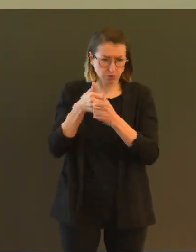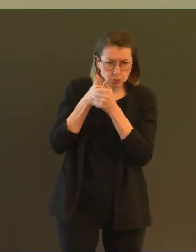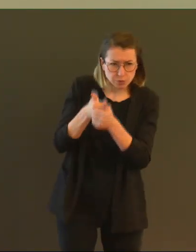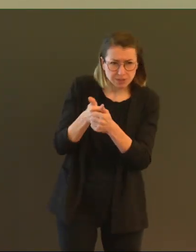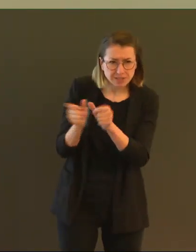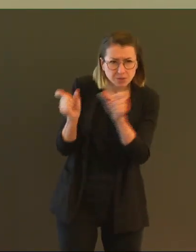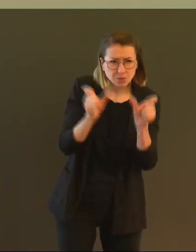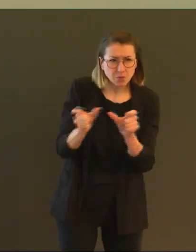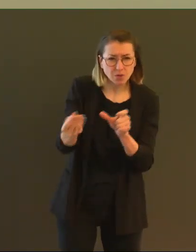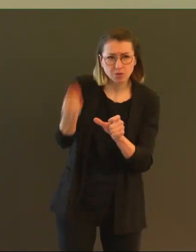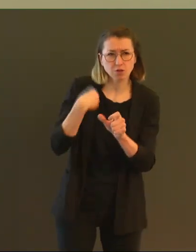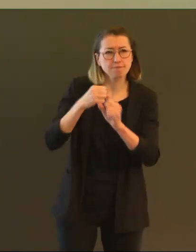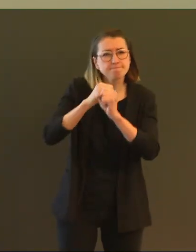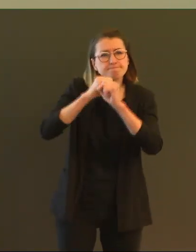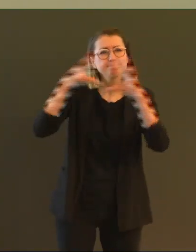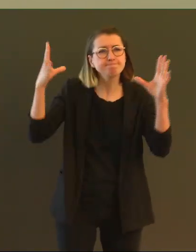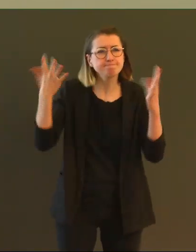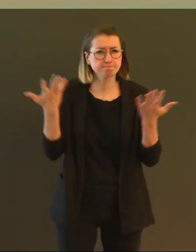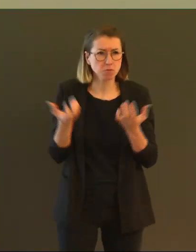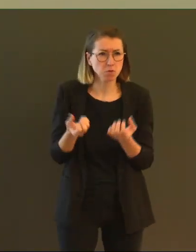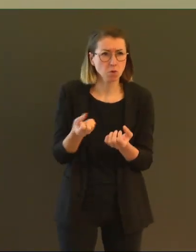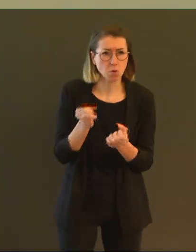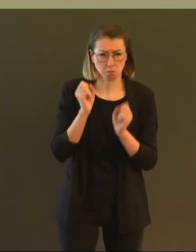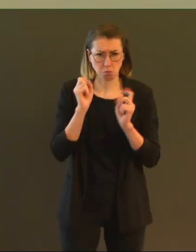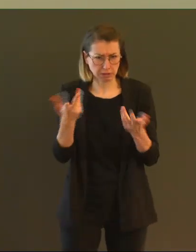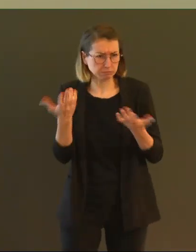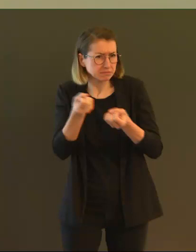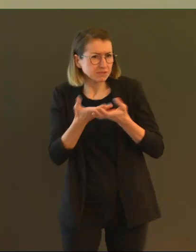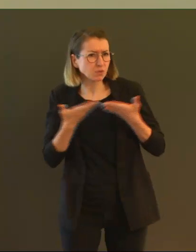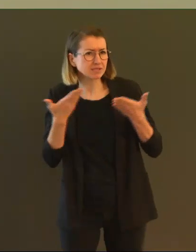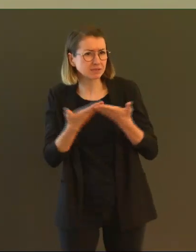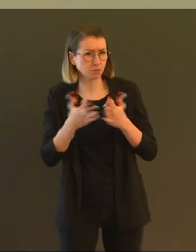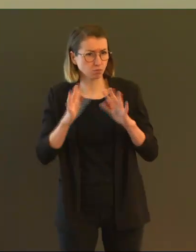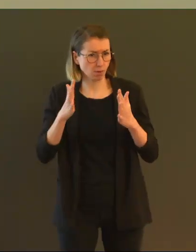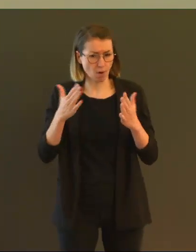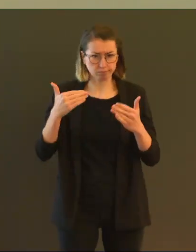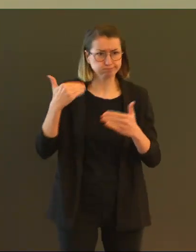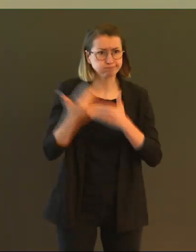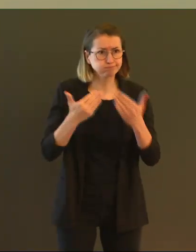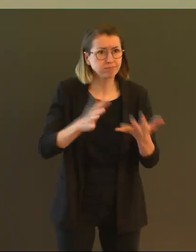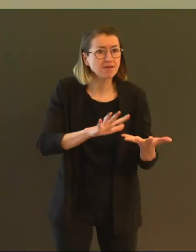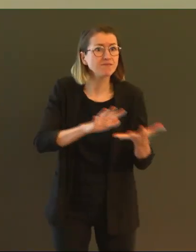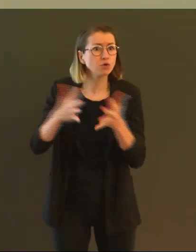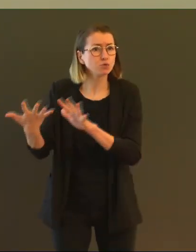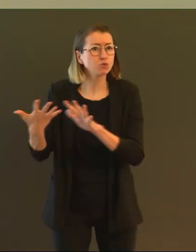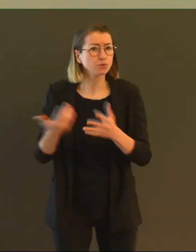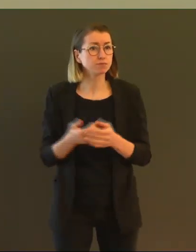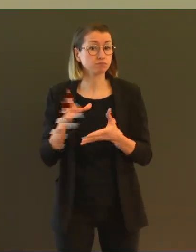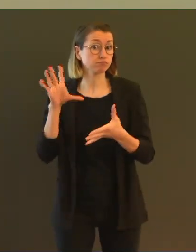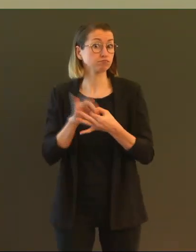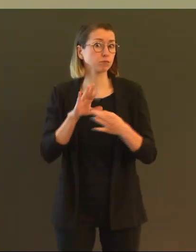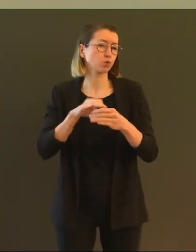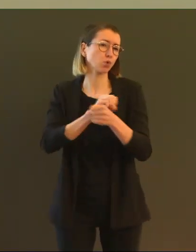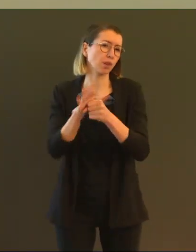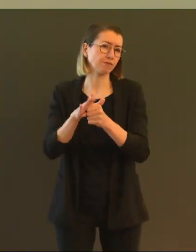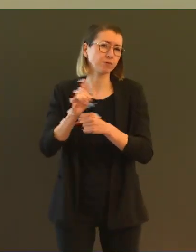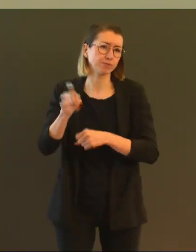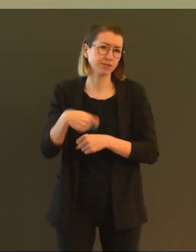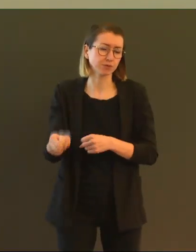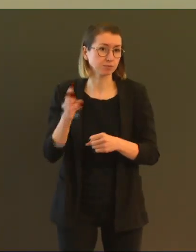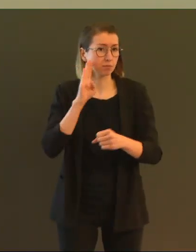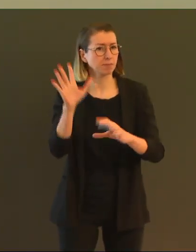de l'incapacité pour différentes raisons bien sûr, mais tout particulièrement ici liées au Covid au sein de la population belge. Cet